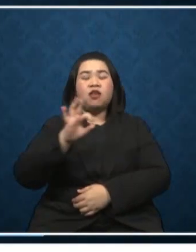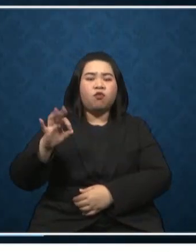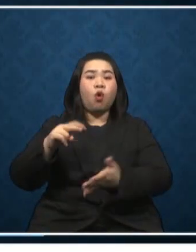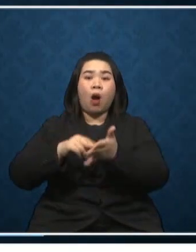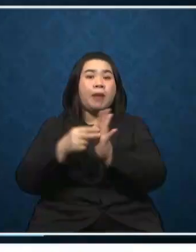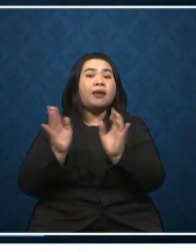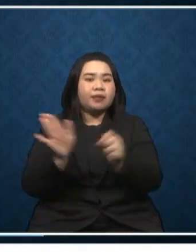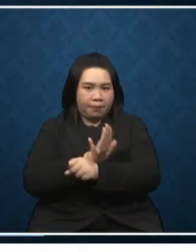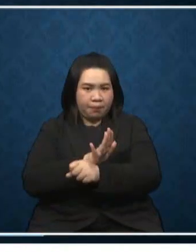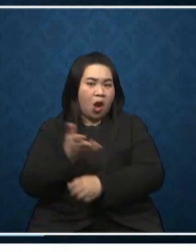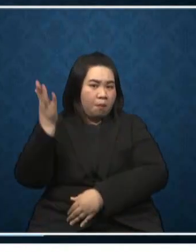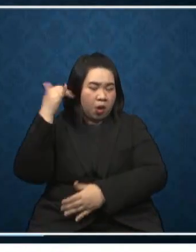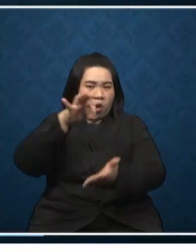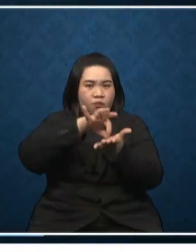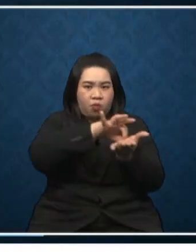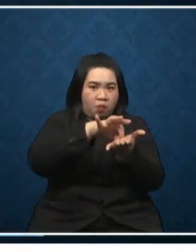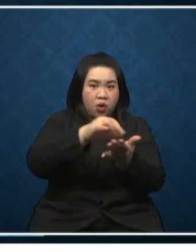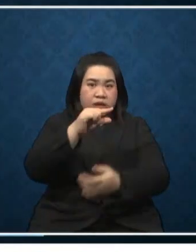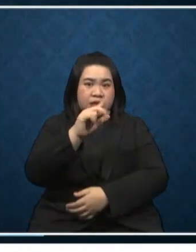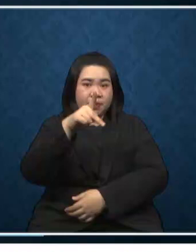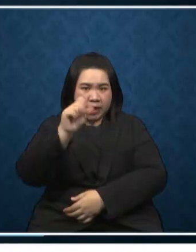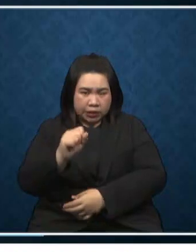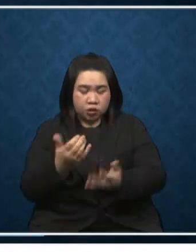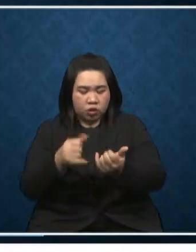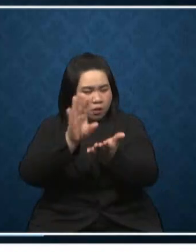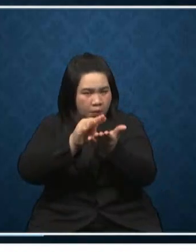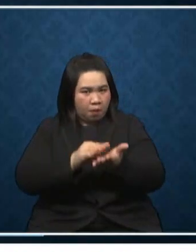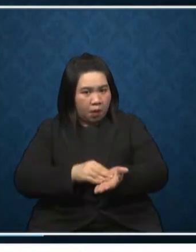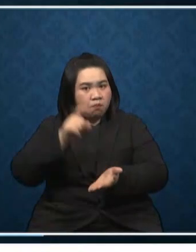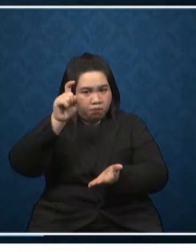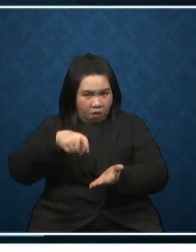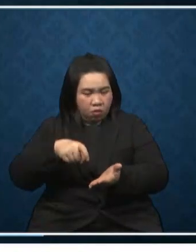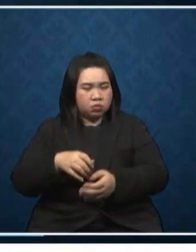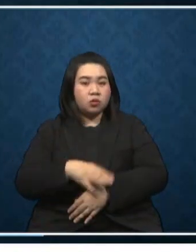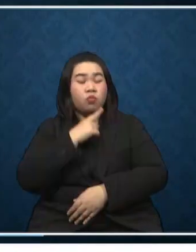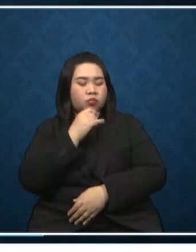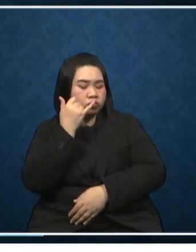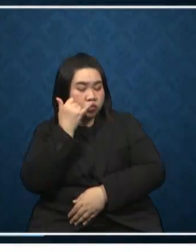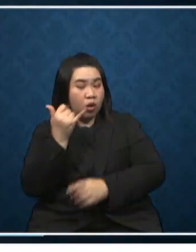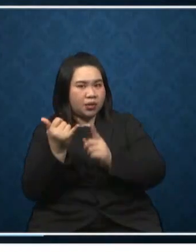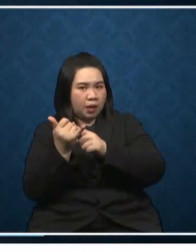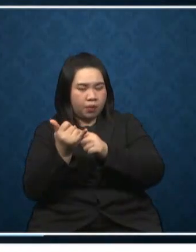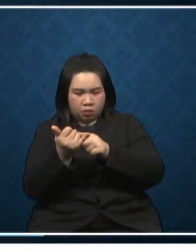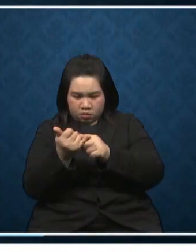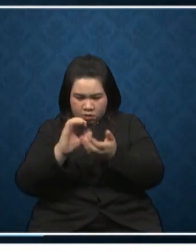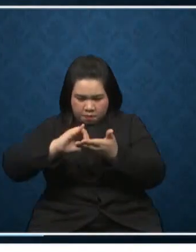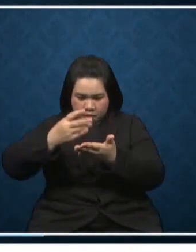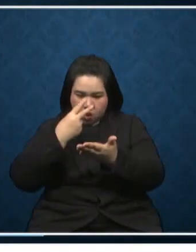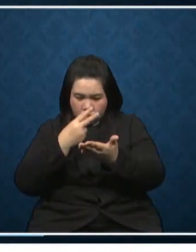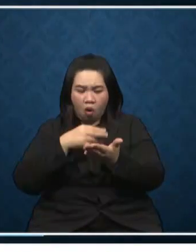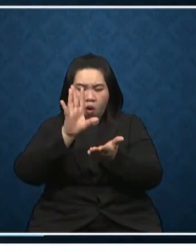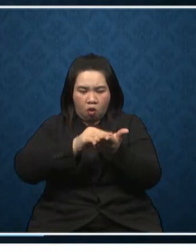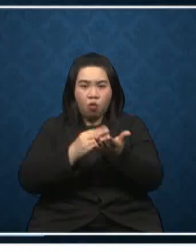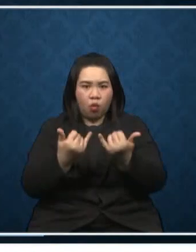เลยเมอก่อนใชแค่ GPSวเดียวัจุบันนี้ตองมการเล็ขอรดสามารถโทรศัพ์ สามารถรู้ข้มลอัทีเลยวา noch